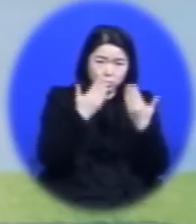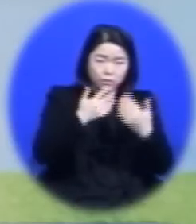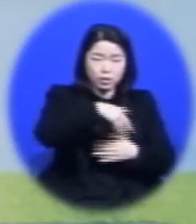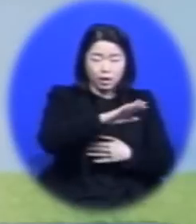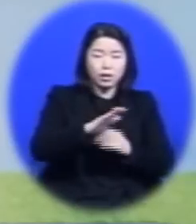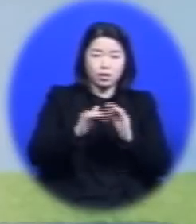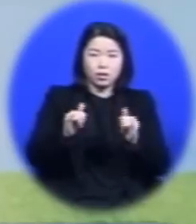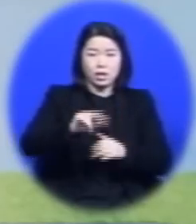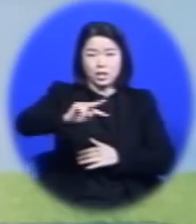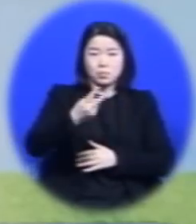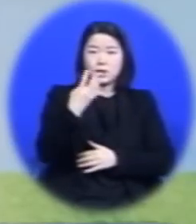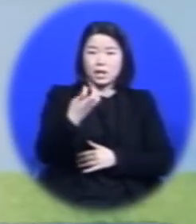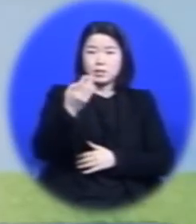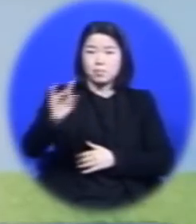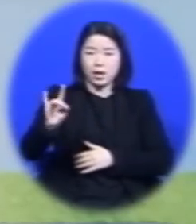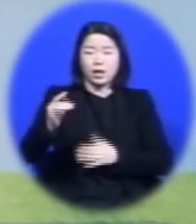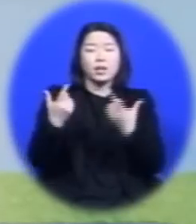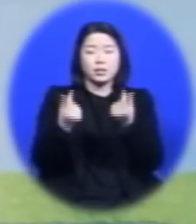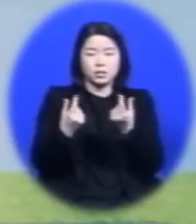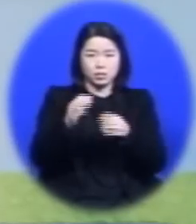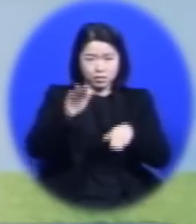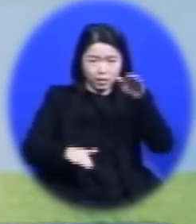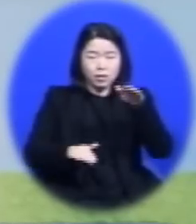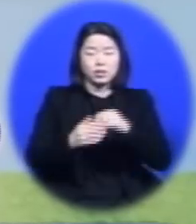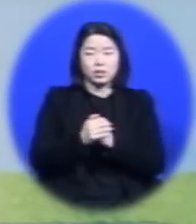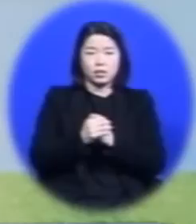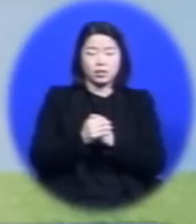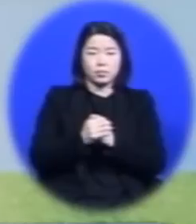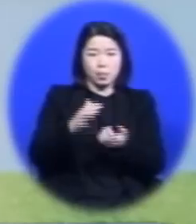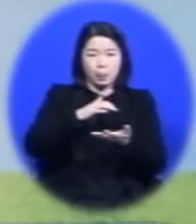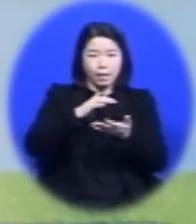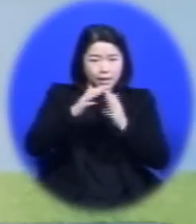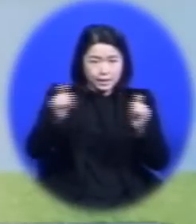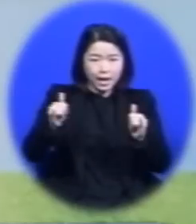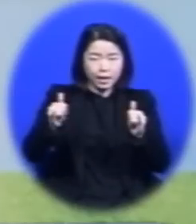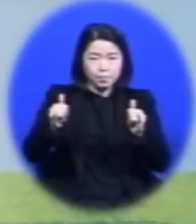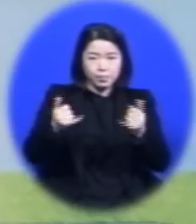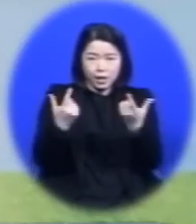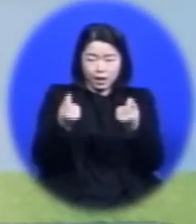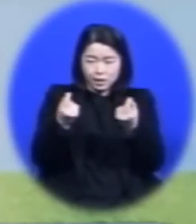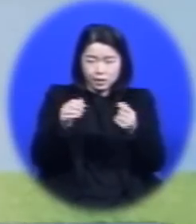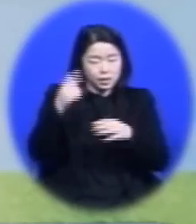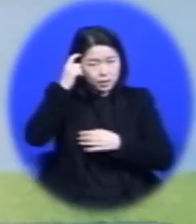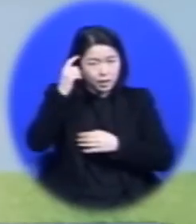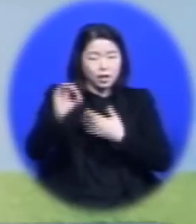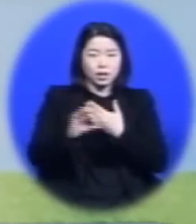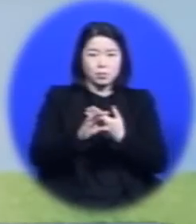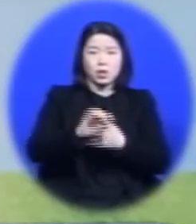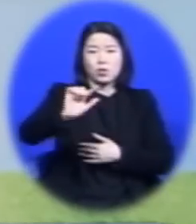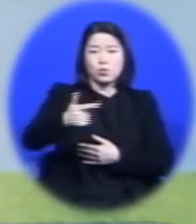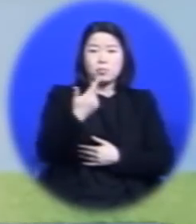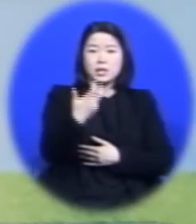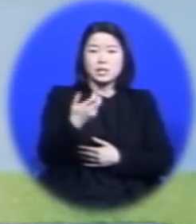240대 차이에요 근데 인구를 같이 고려해서 보면은 670개